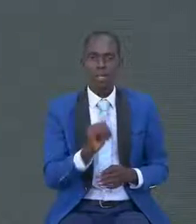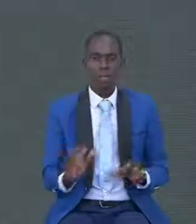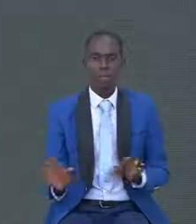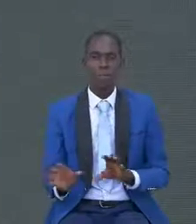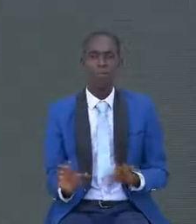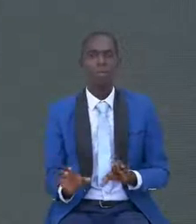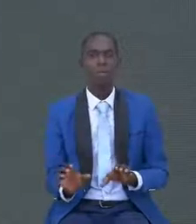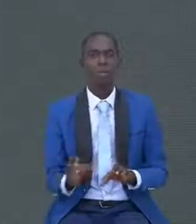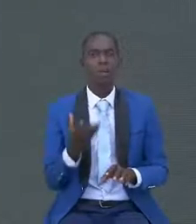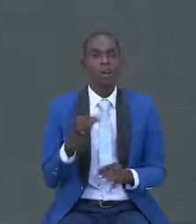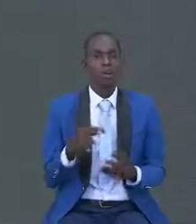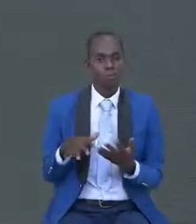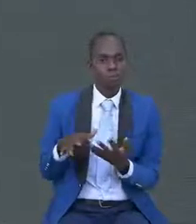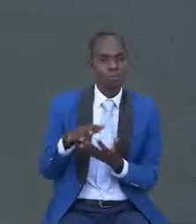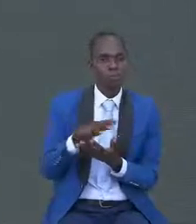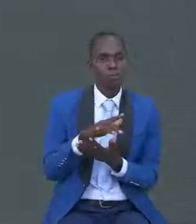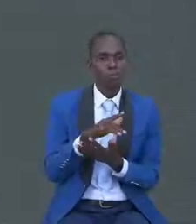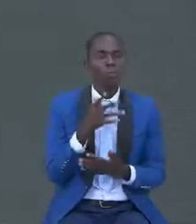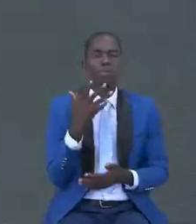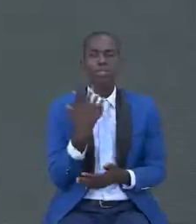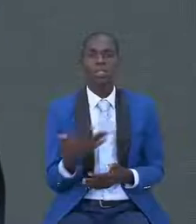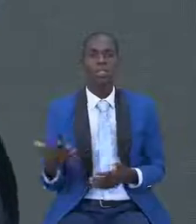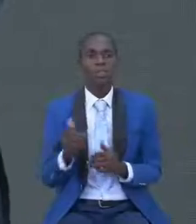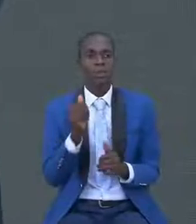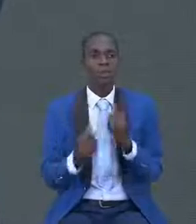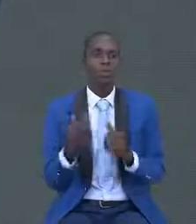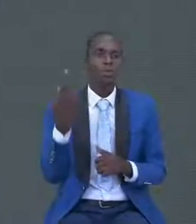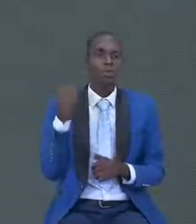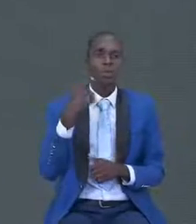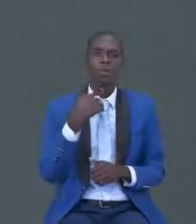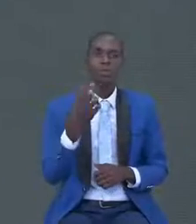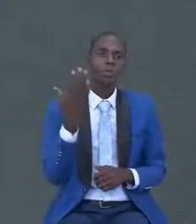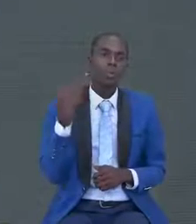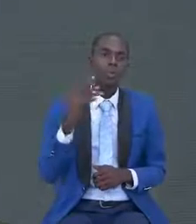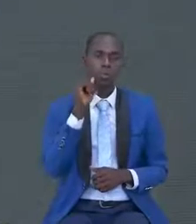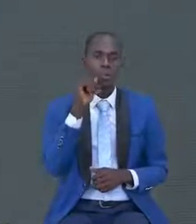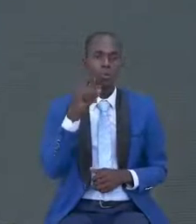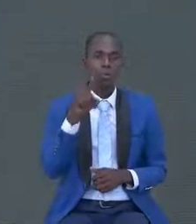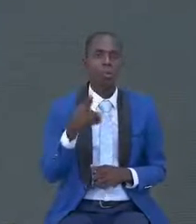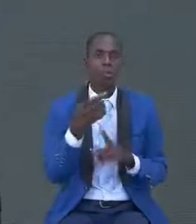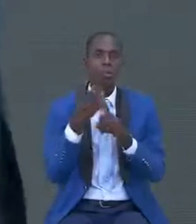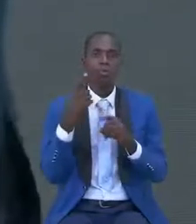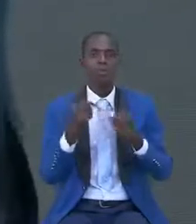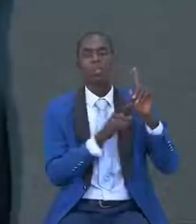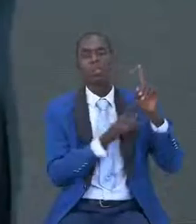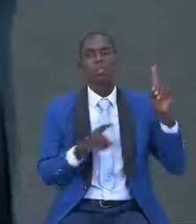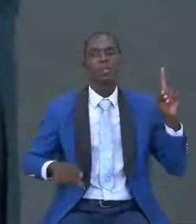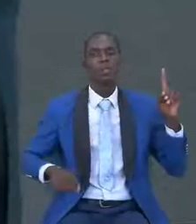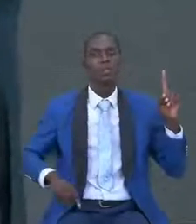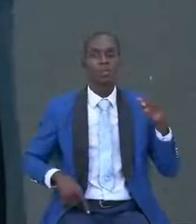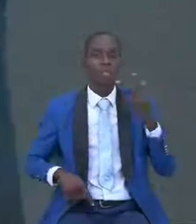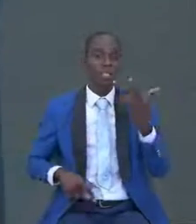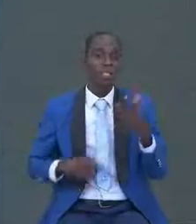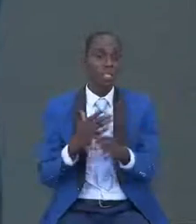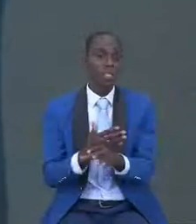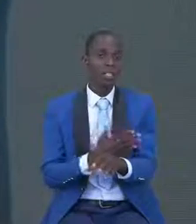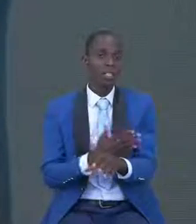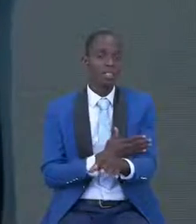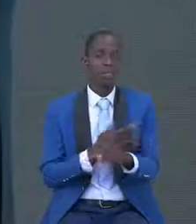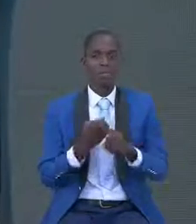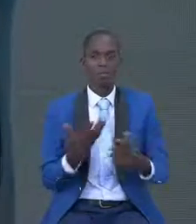la part du Seigneur auront leur accomplissement. Trois éléments à